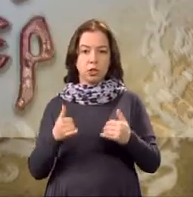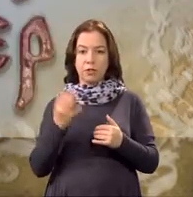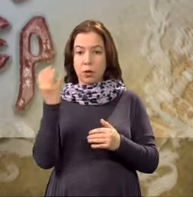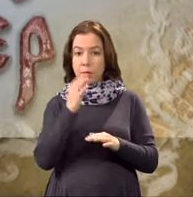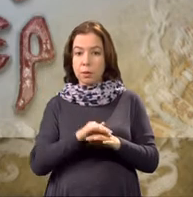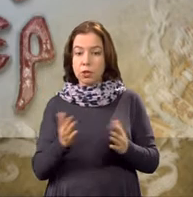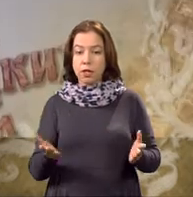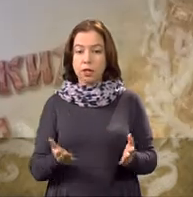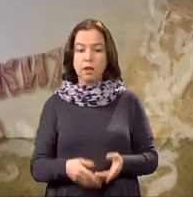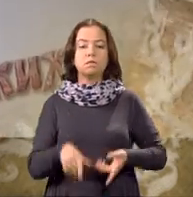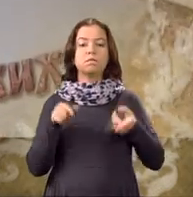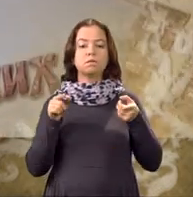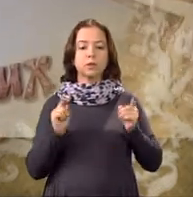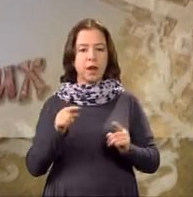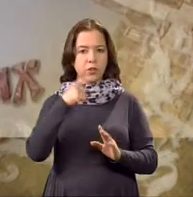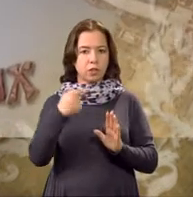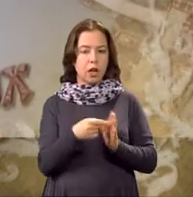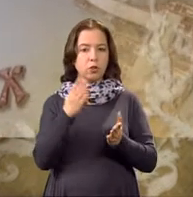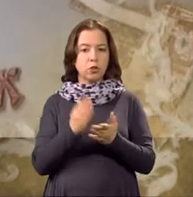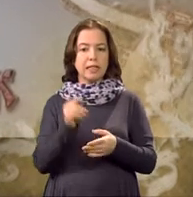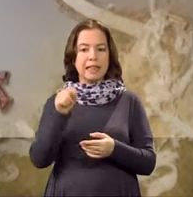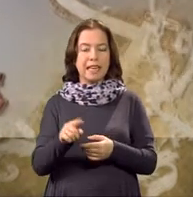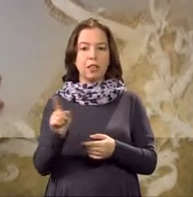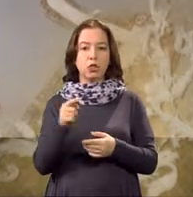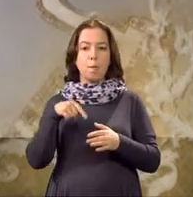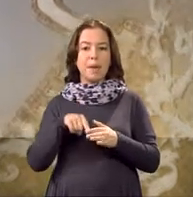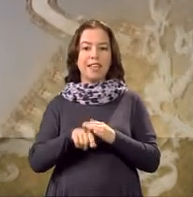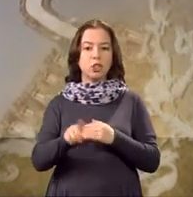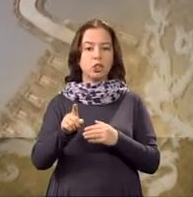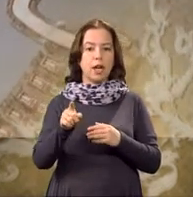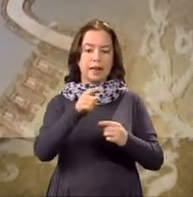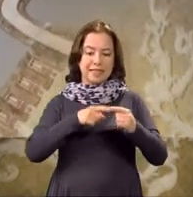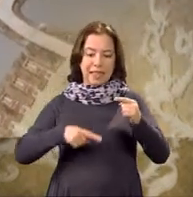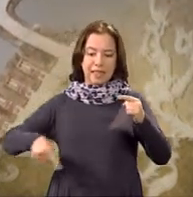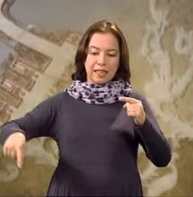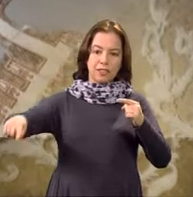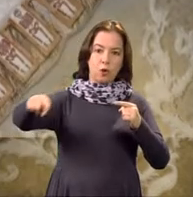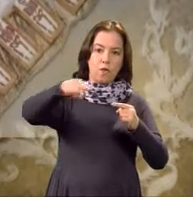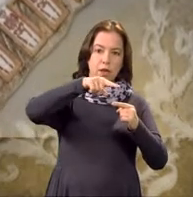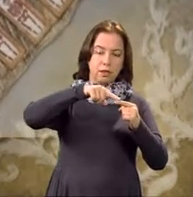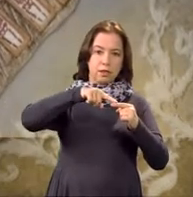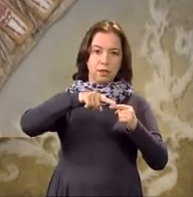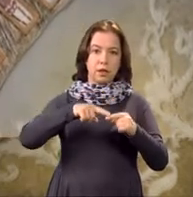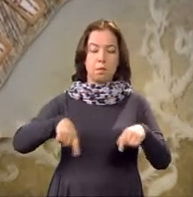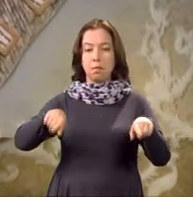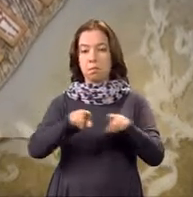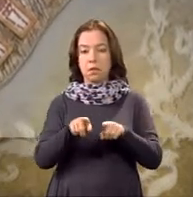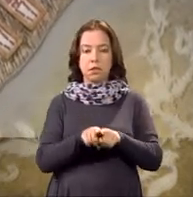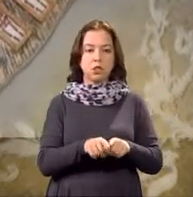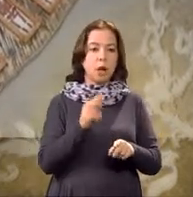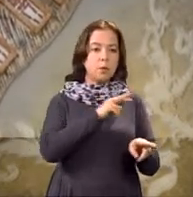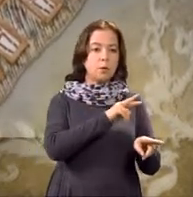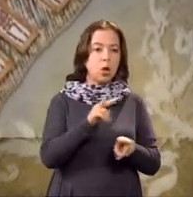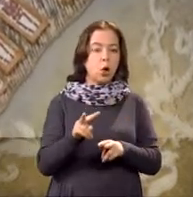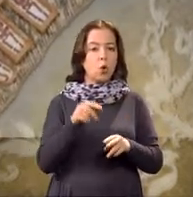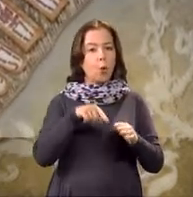помічаєте? Справжньою загадкою є те, що печери закільцьовані. Те ж саме спостерігаємо й